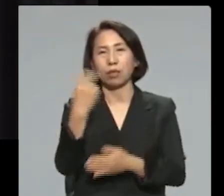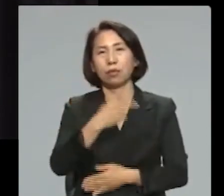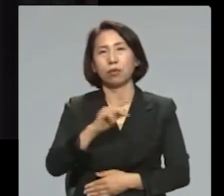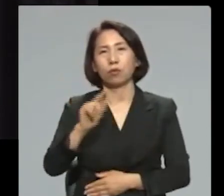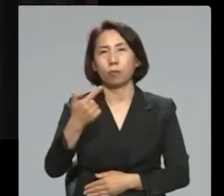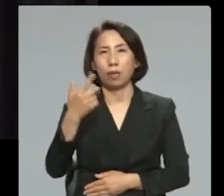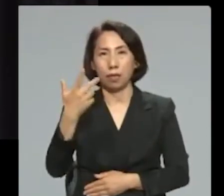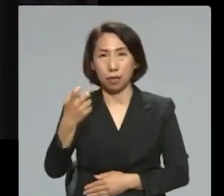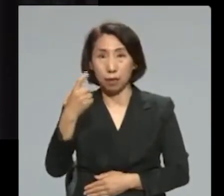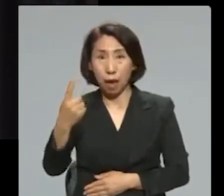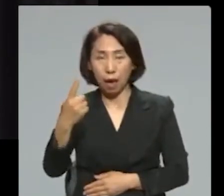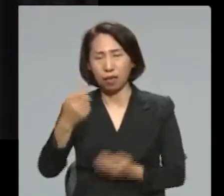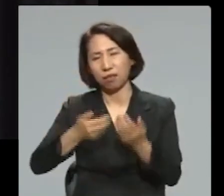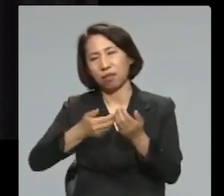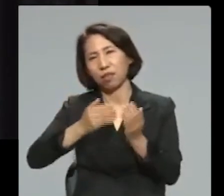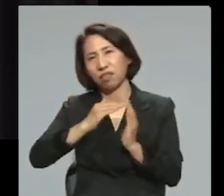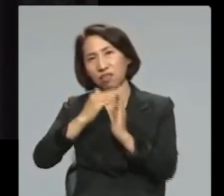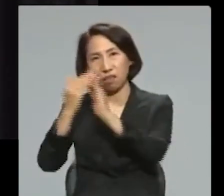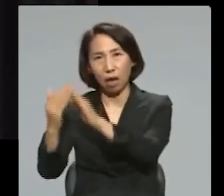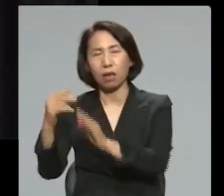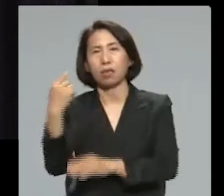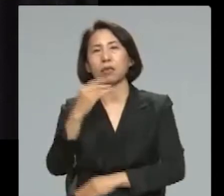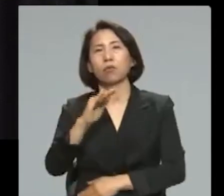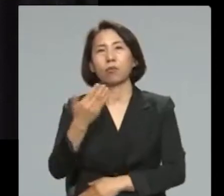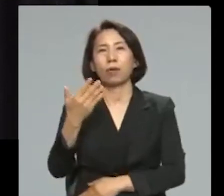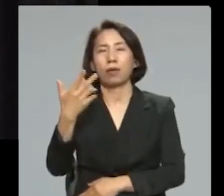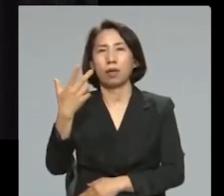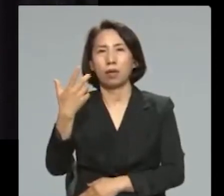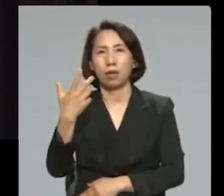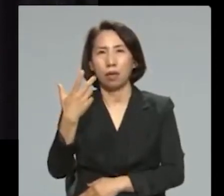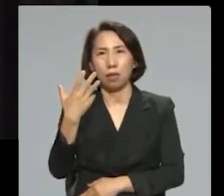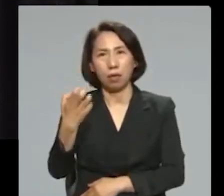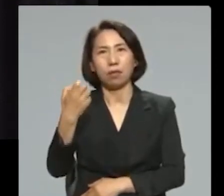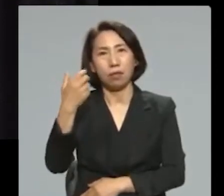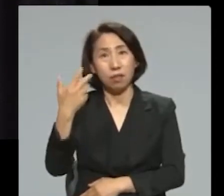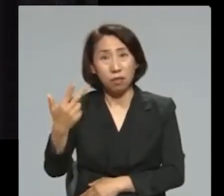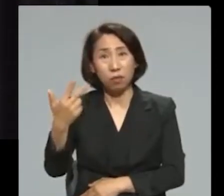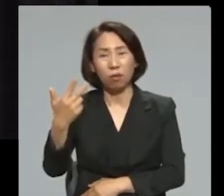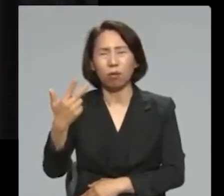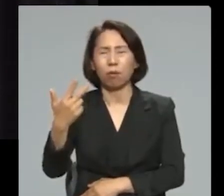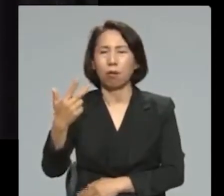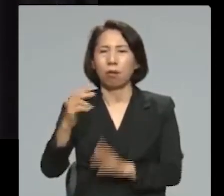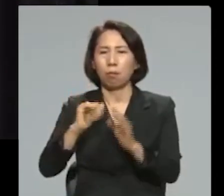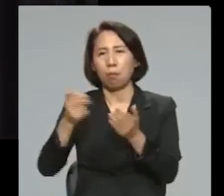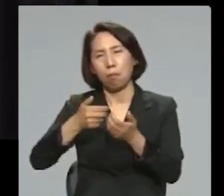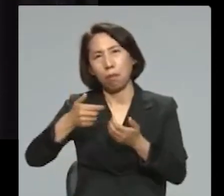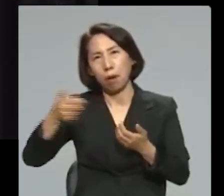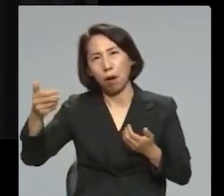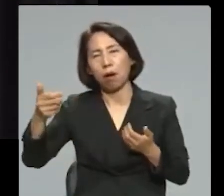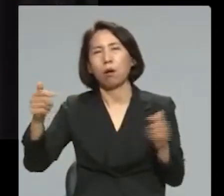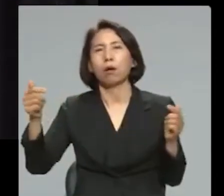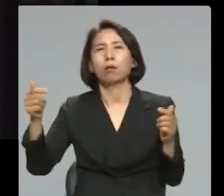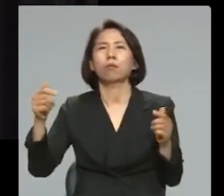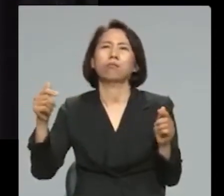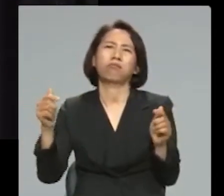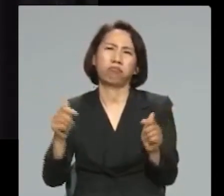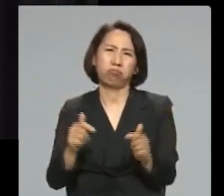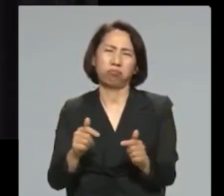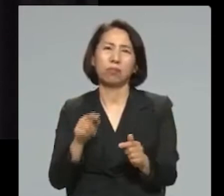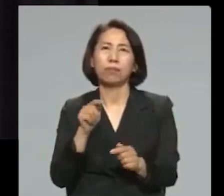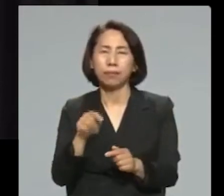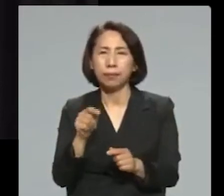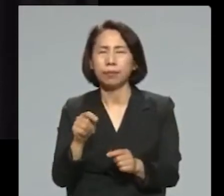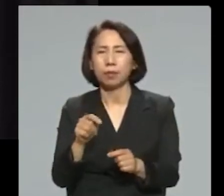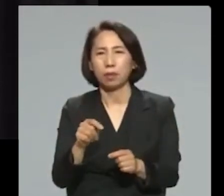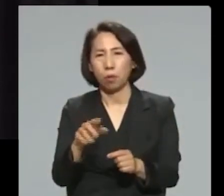2,671명이고 전출 인구는 2,987명으로 인구 유출이 심합니다. 양질의 교육 환경을 찾아 자녀를